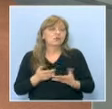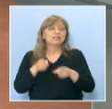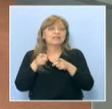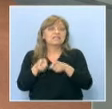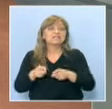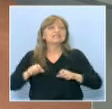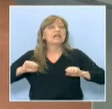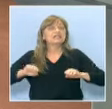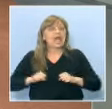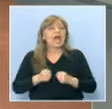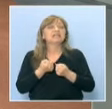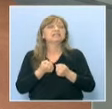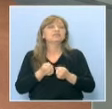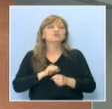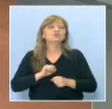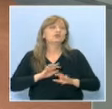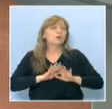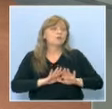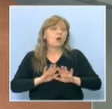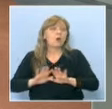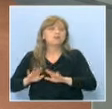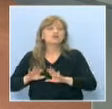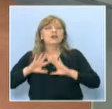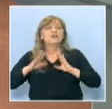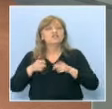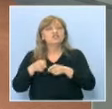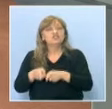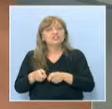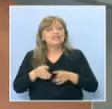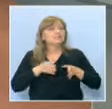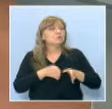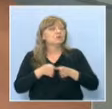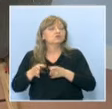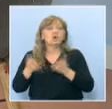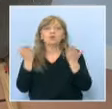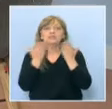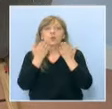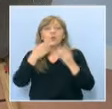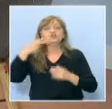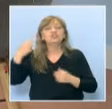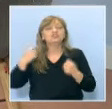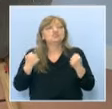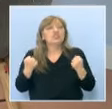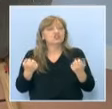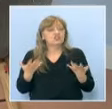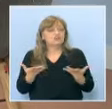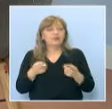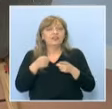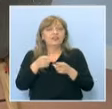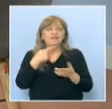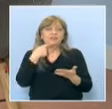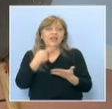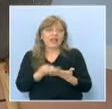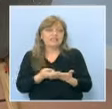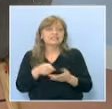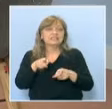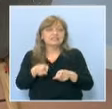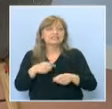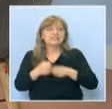тяхната активност и съдействие във всички тези посоки на училищния живот. Изброихте тези дейности, но